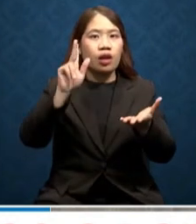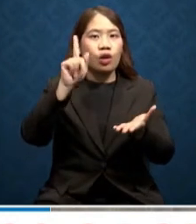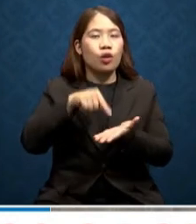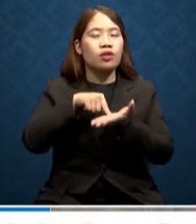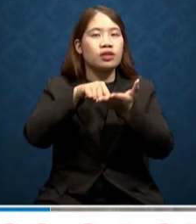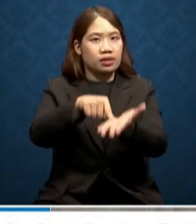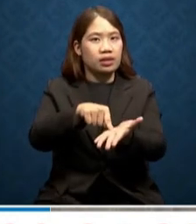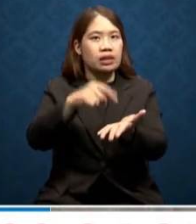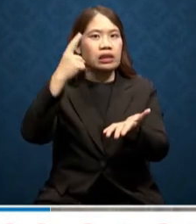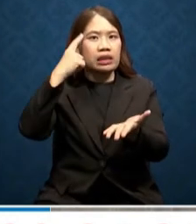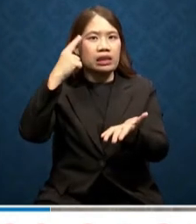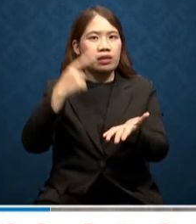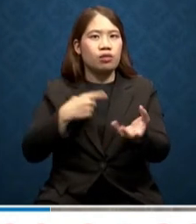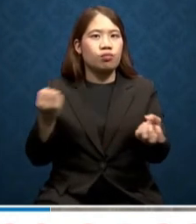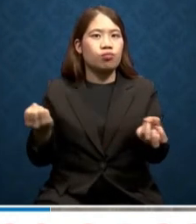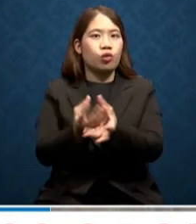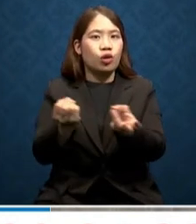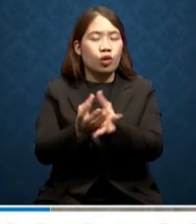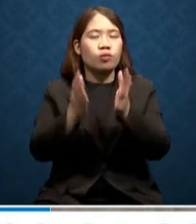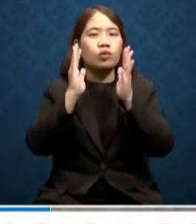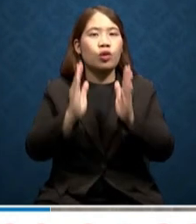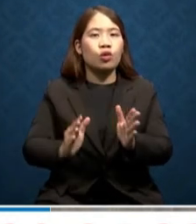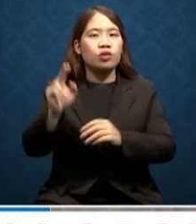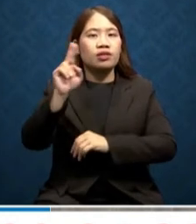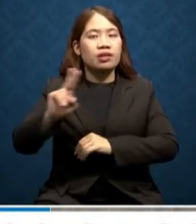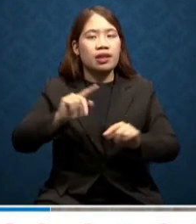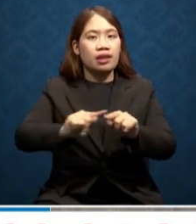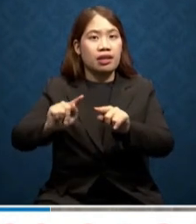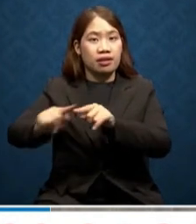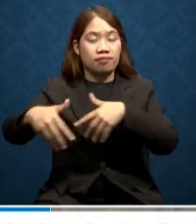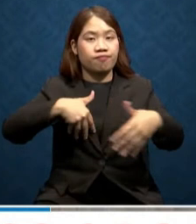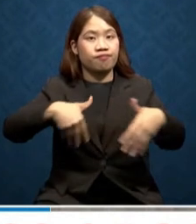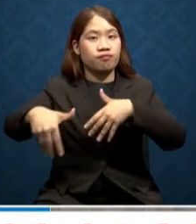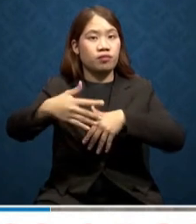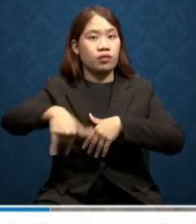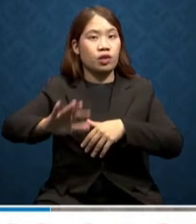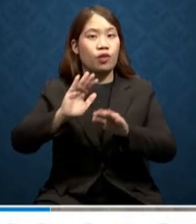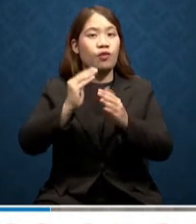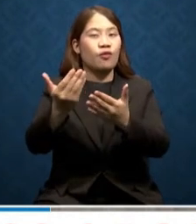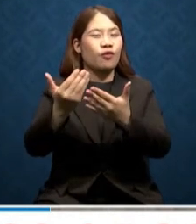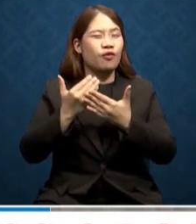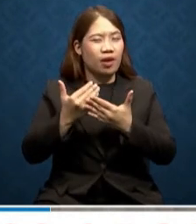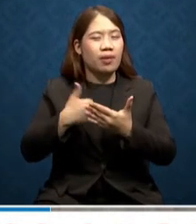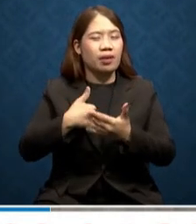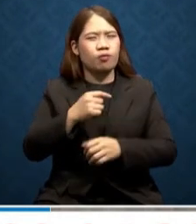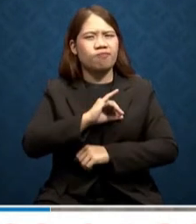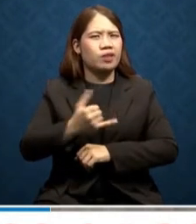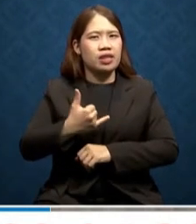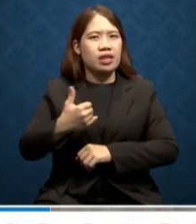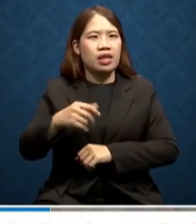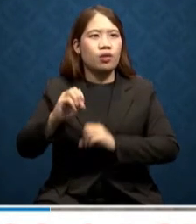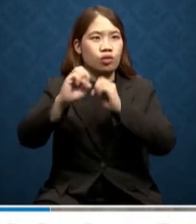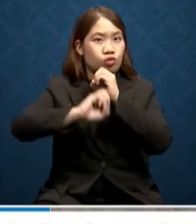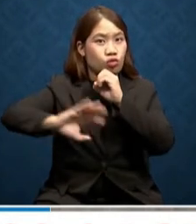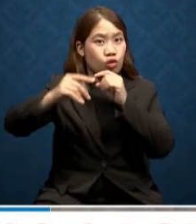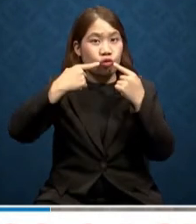บรรเทาผลกระทบต่อผู้บริโภคนะฮะซึ่งอันนี้อาจจะเป็นข้อเสนอแนะที่ภาคประชาชนเขาฝากมานะครับผมไม่แน่ใจว่าเอ่อทางคสสชได้ตอบ